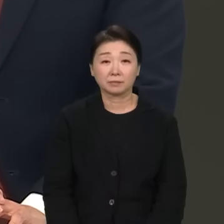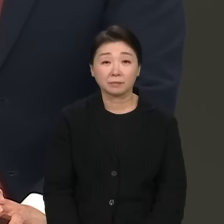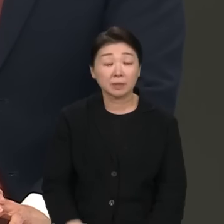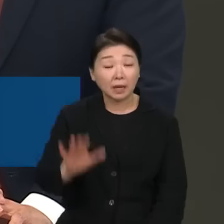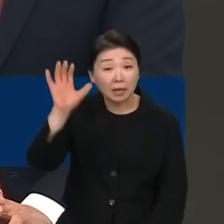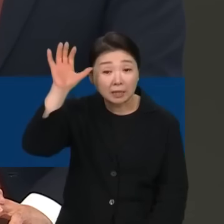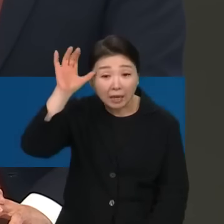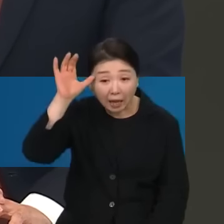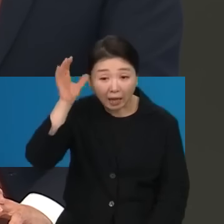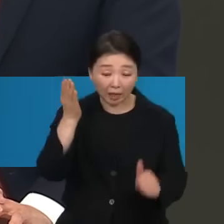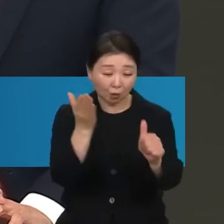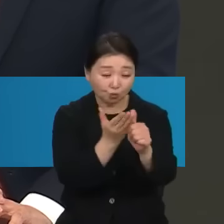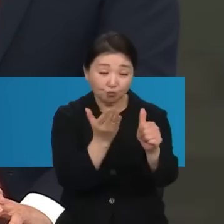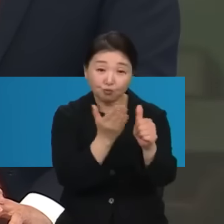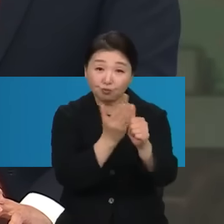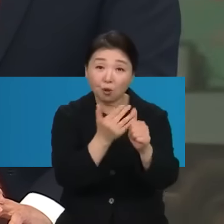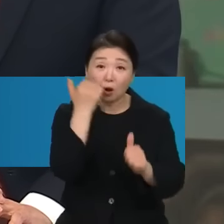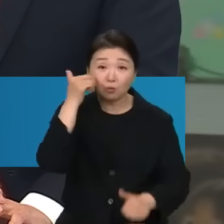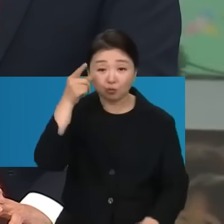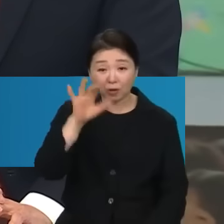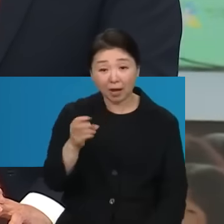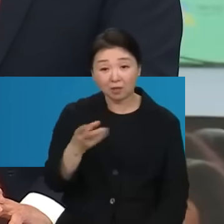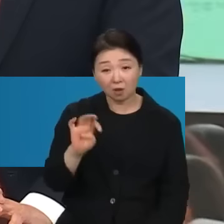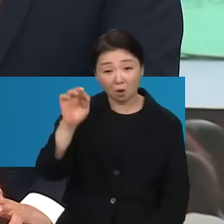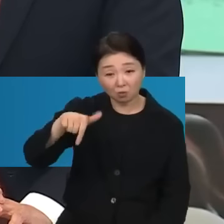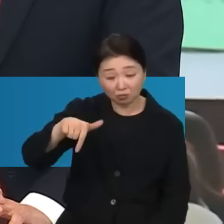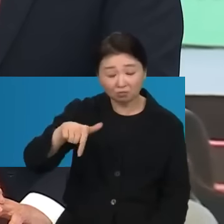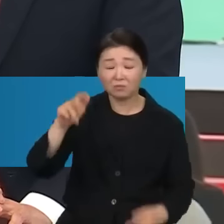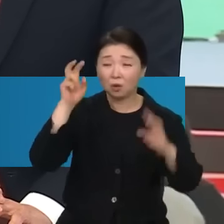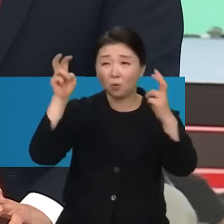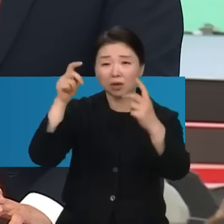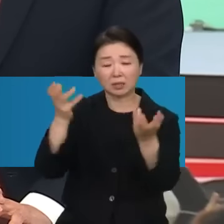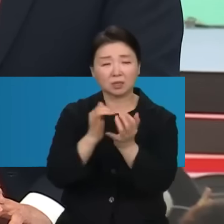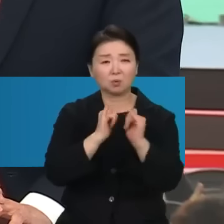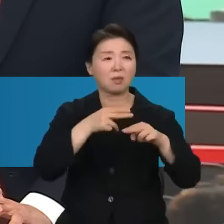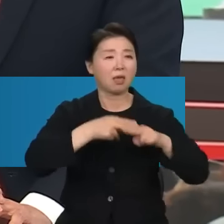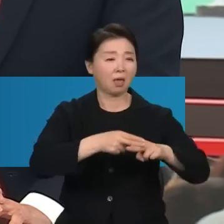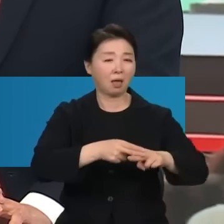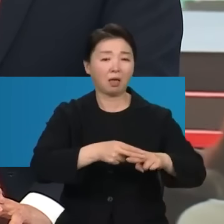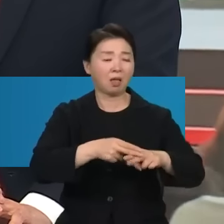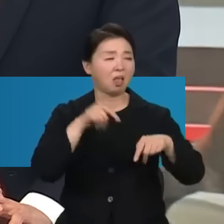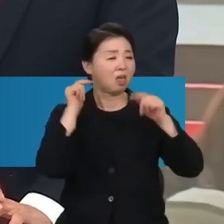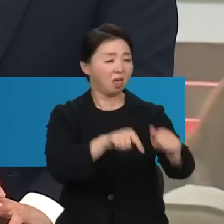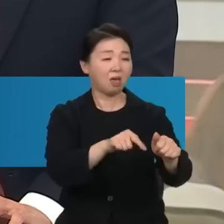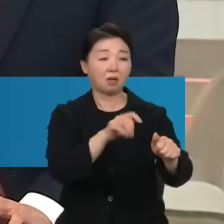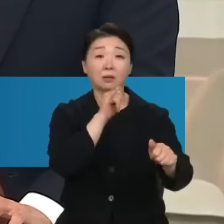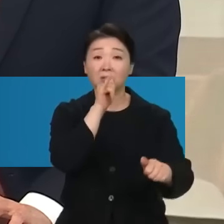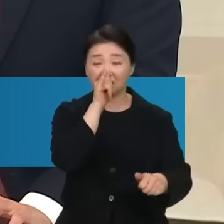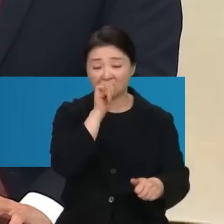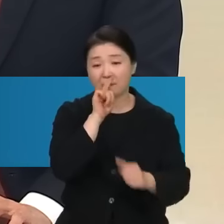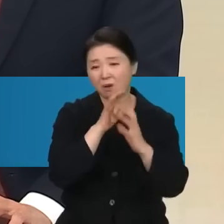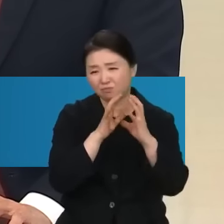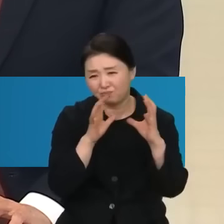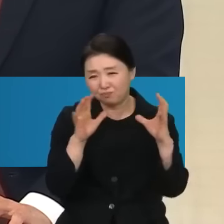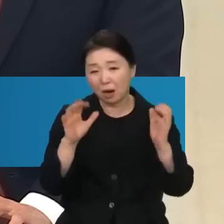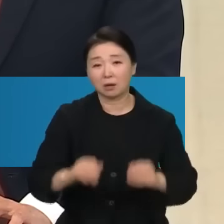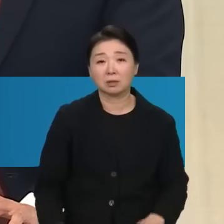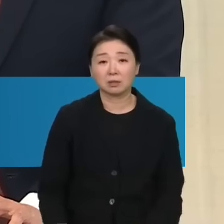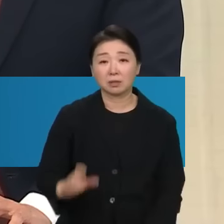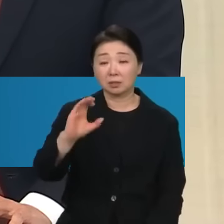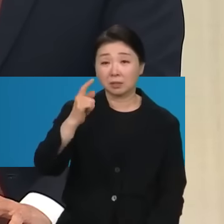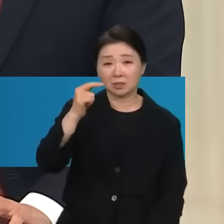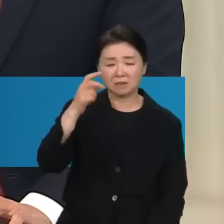반려견 훈련사 강형욱 씨가 자신이 운영하는 회사 직원들에게 갑질을 했다는 의혹이 연일 커지고 있습니다. CCTV로